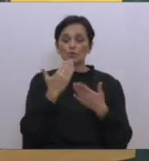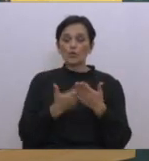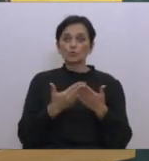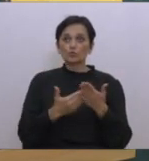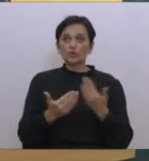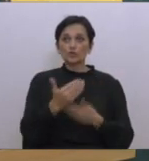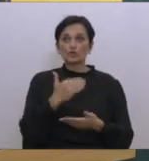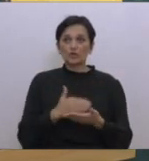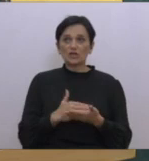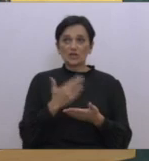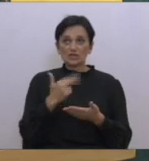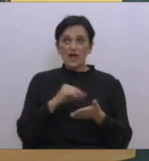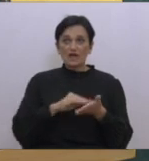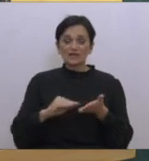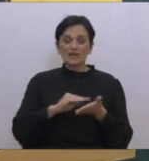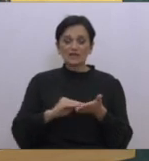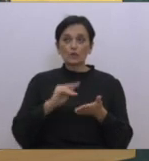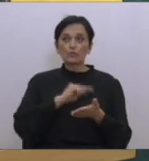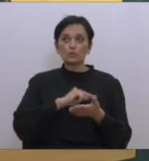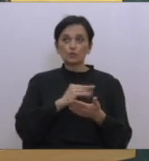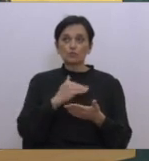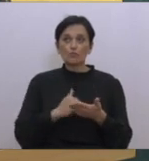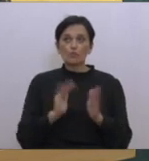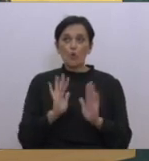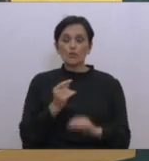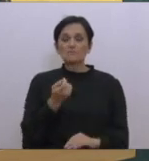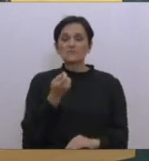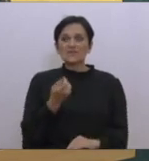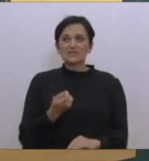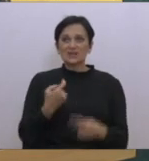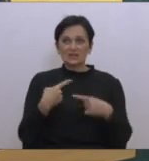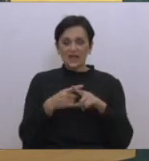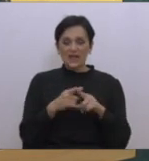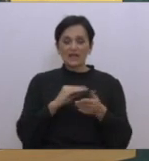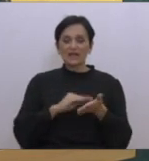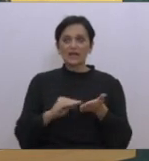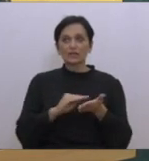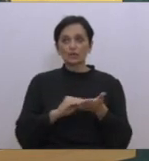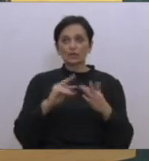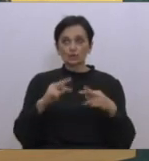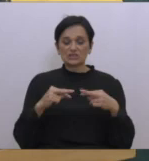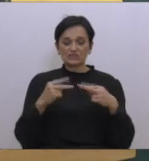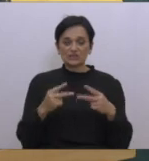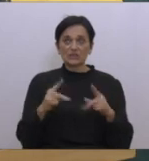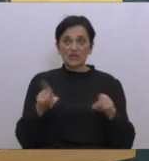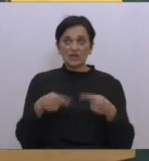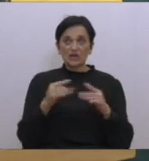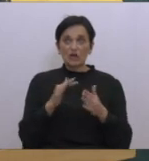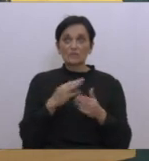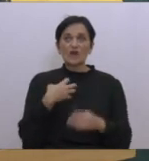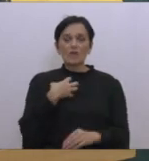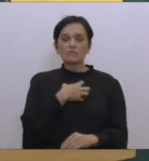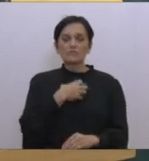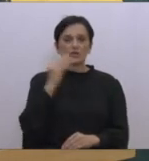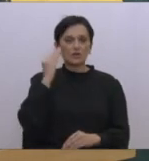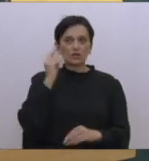და რედაქციასთან მუშაობის შედეგად მხოლოდ მცირეოდენი ტექნიკურ რედაქციული ცვლილებები განხორციელდა, არსებითი ცვლილება